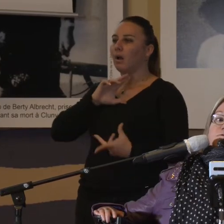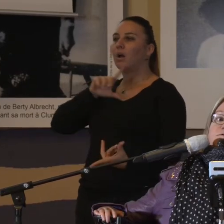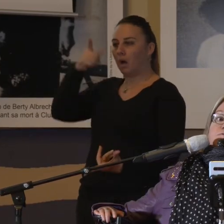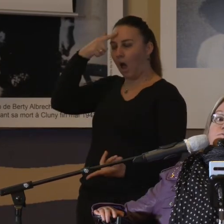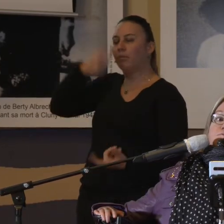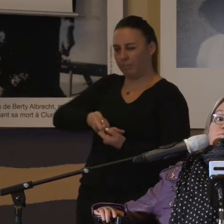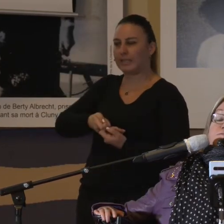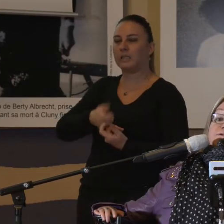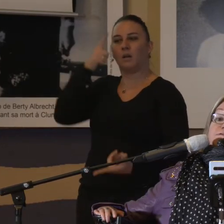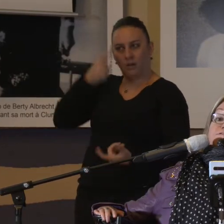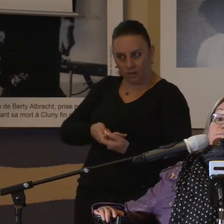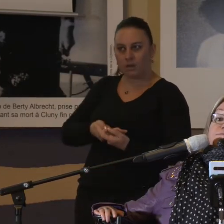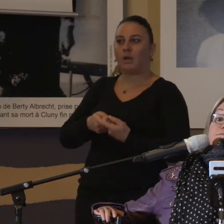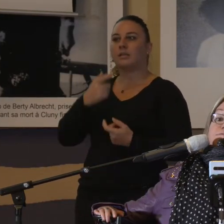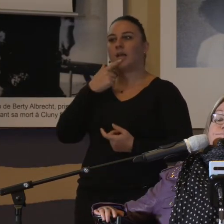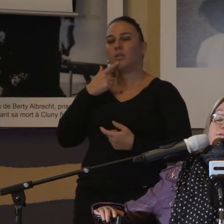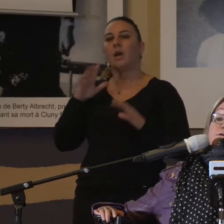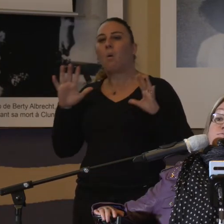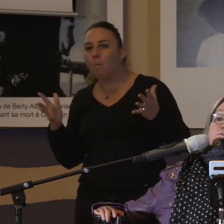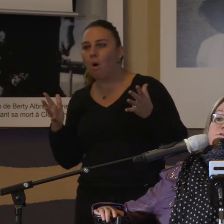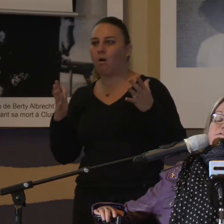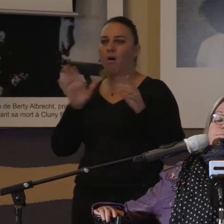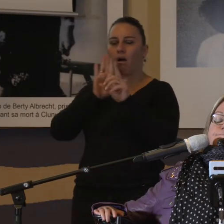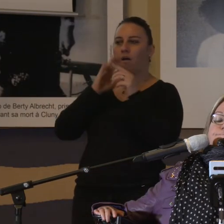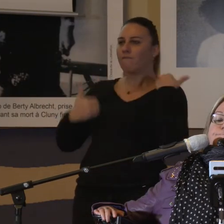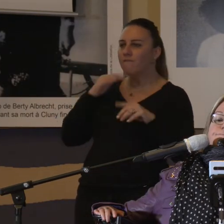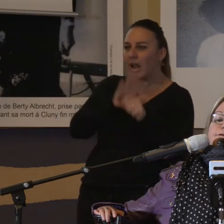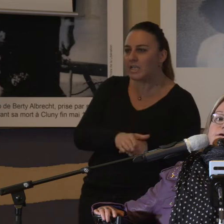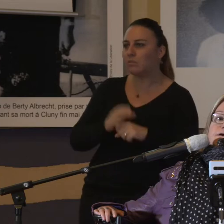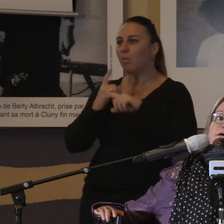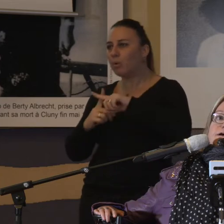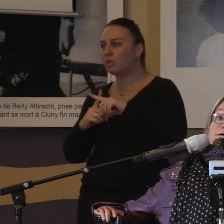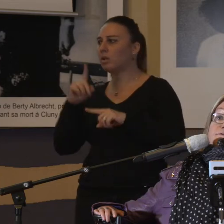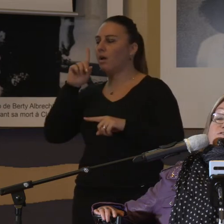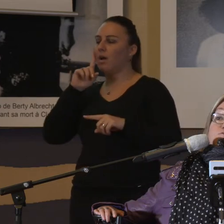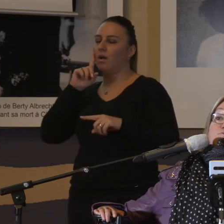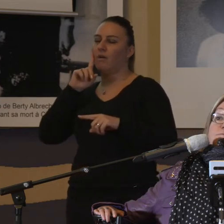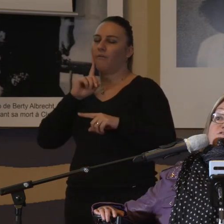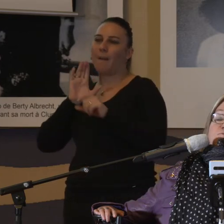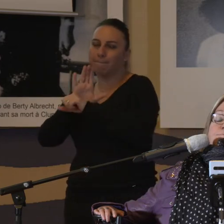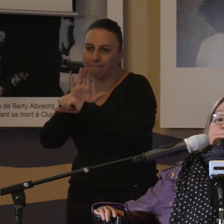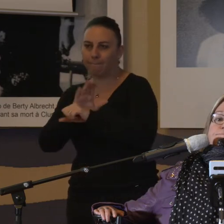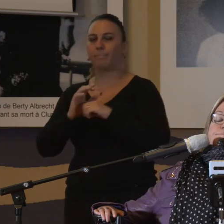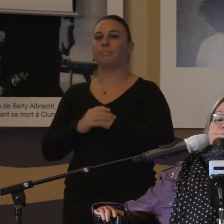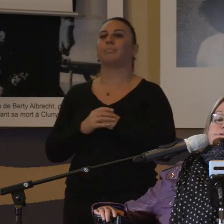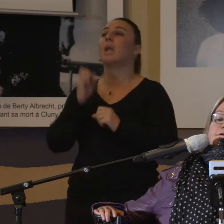questions de validisme et de féminisme. Alors, quelles sont nos